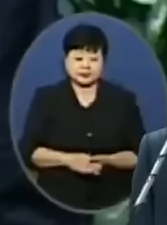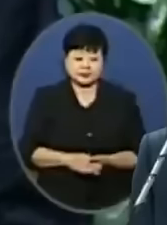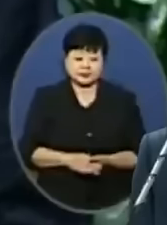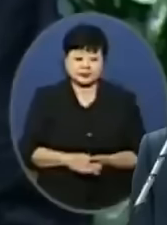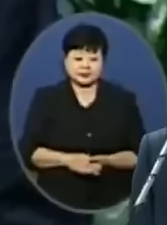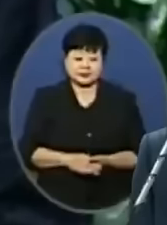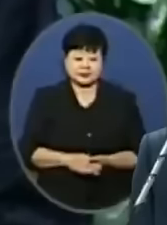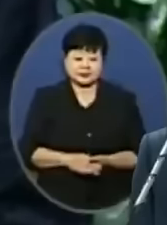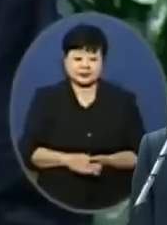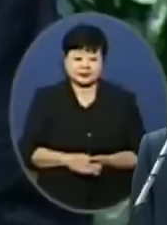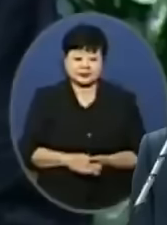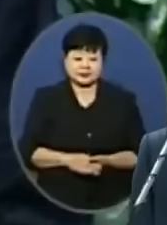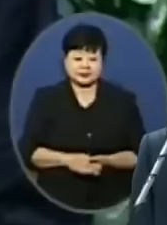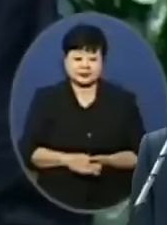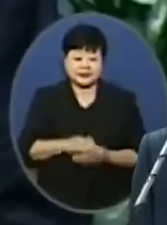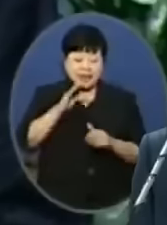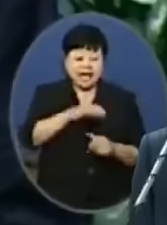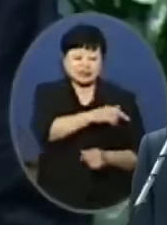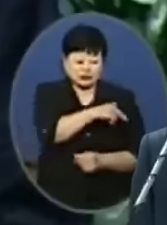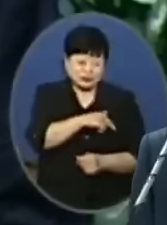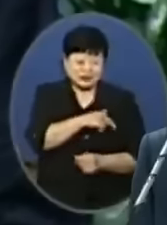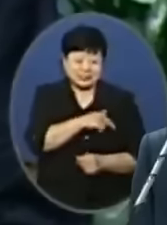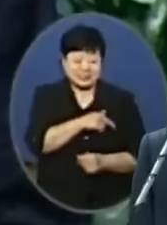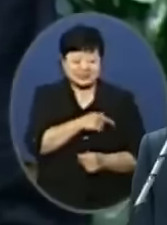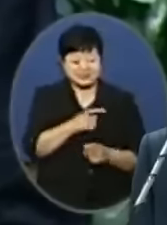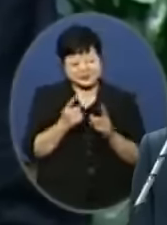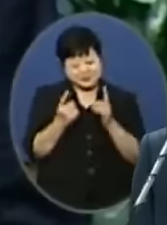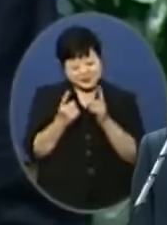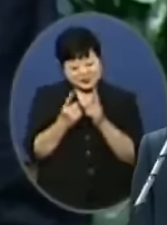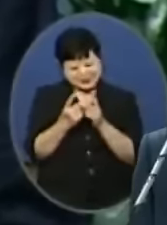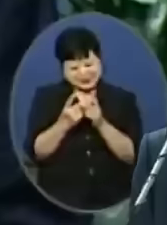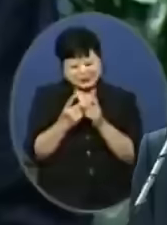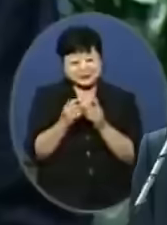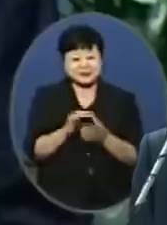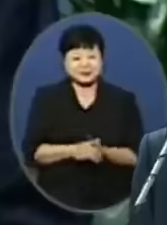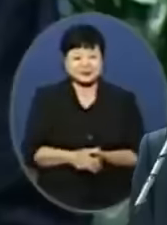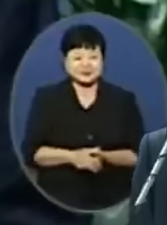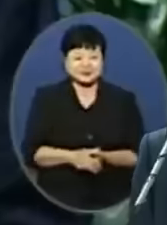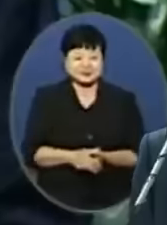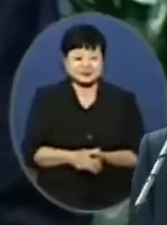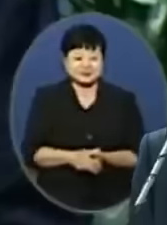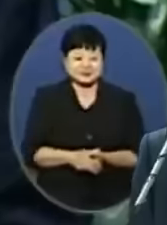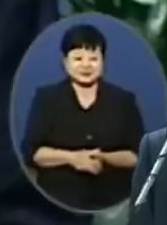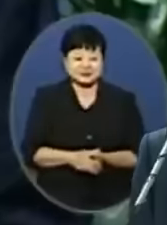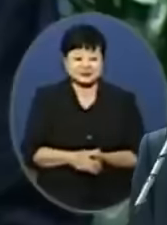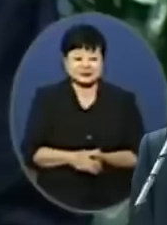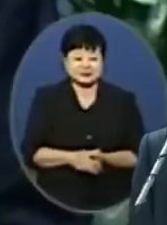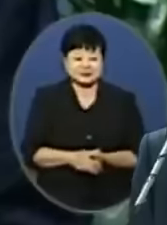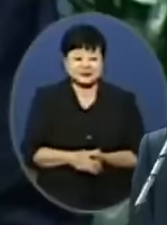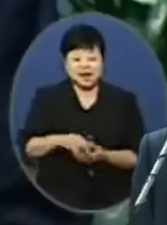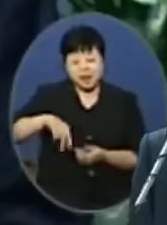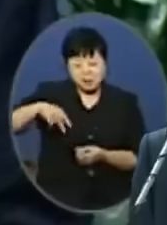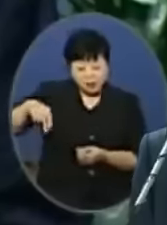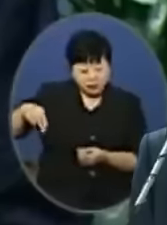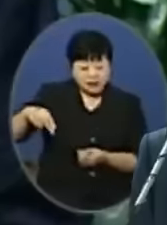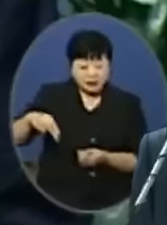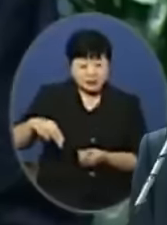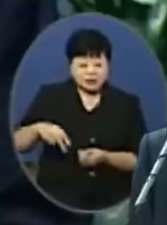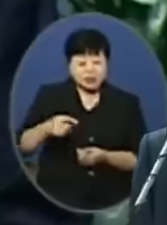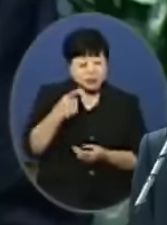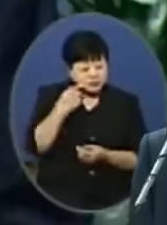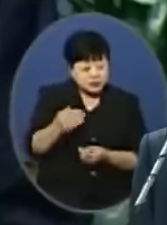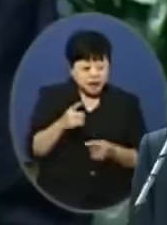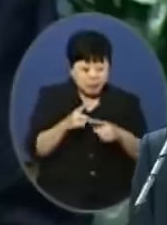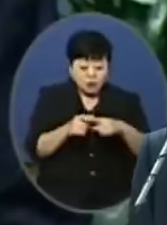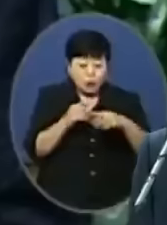거기에 아마 안수 집사님을 만난 것 같아요. 제가 방황을 하고 있으니까 어떻게 왔냐